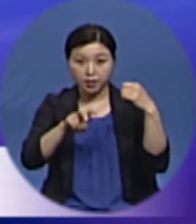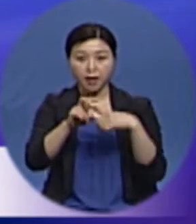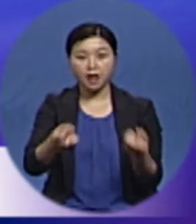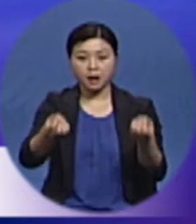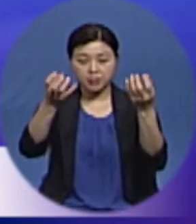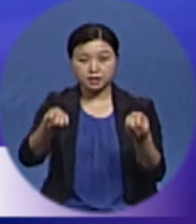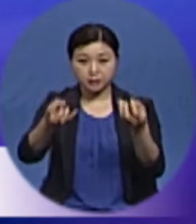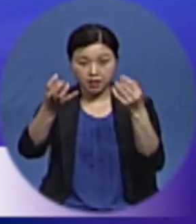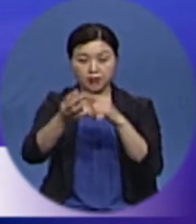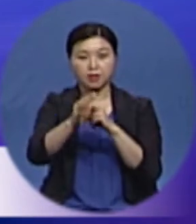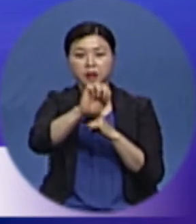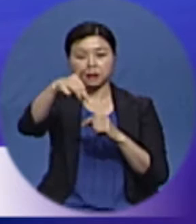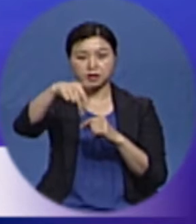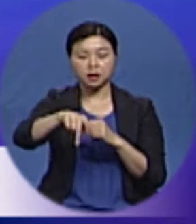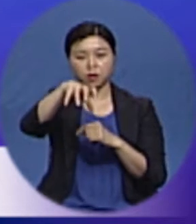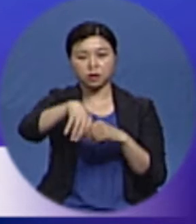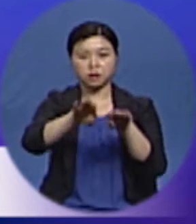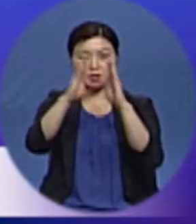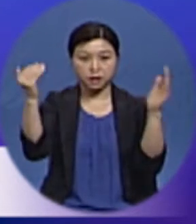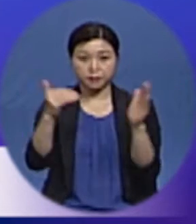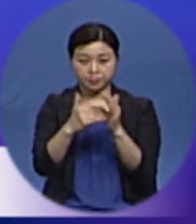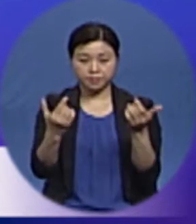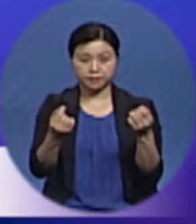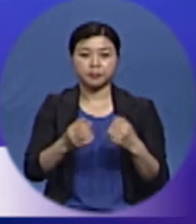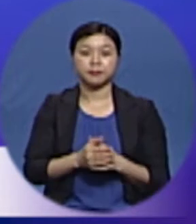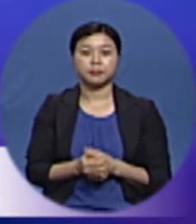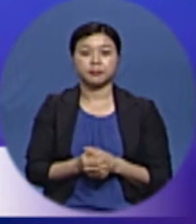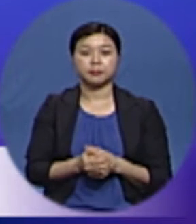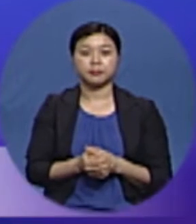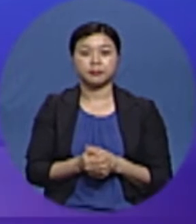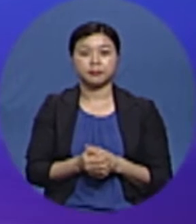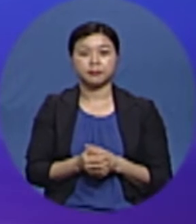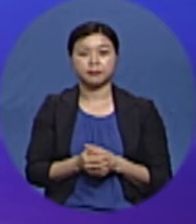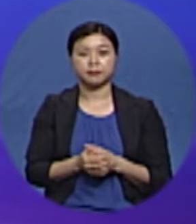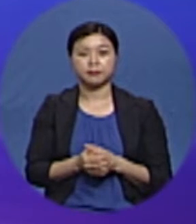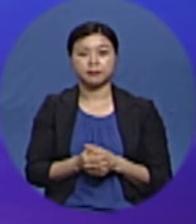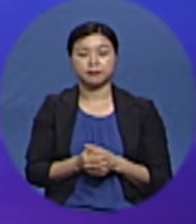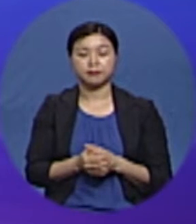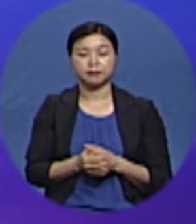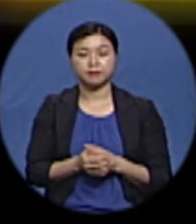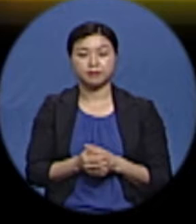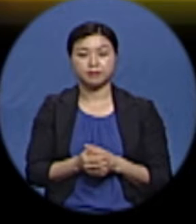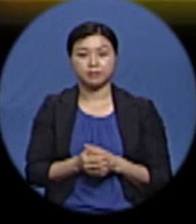평창에서 화려한 막을 열었습니다. 이정희 기자가 다녀왔습니다.